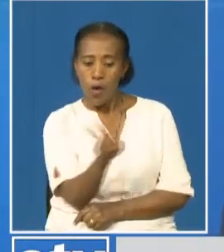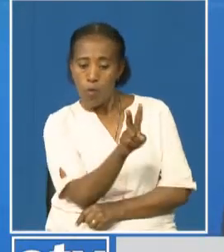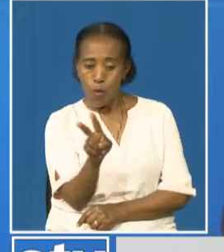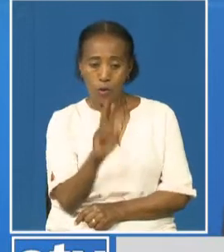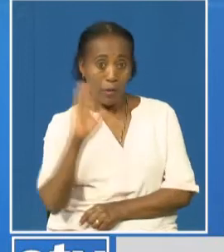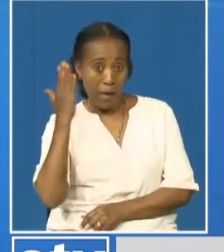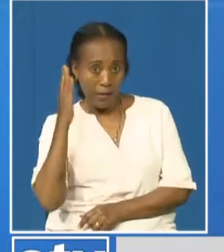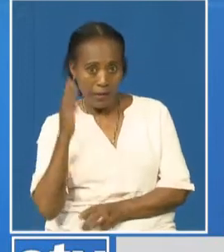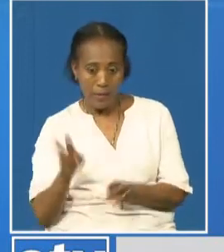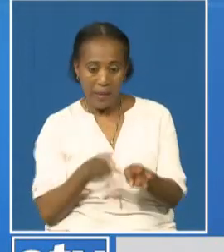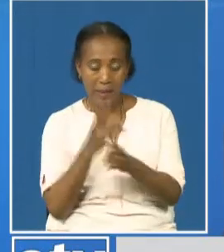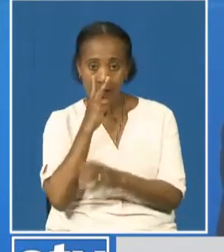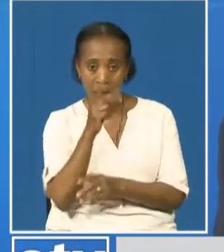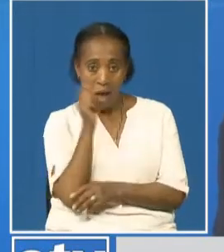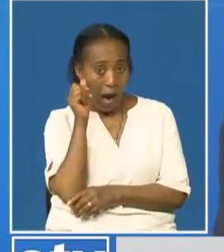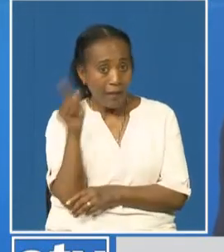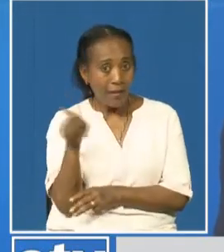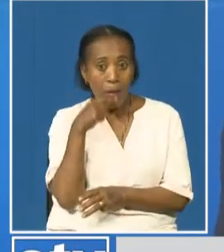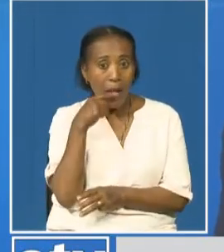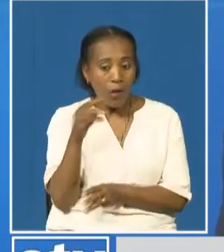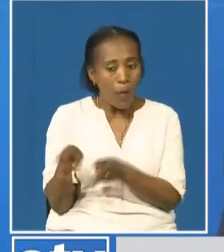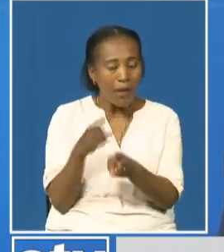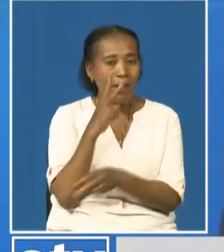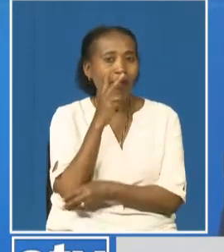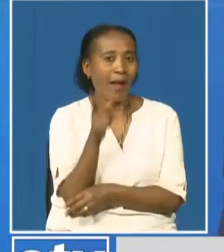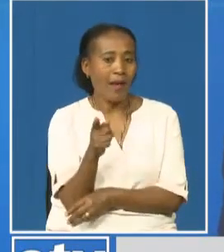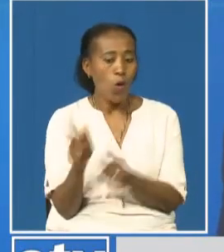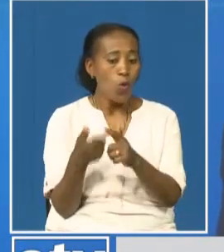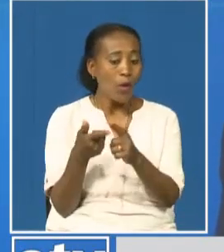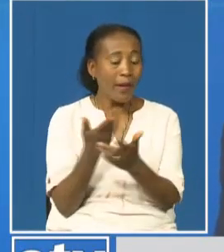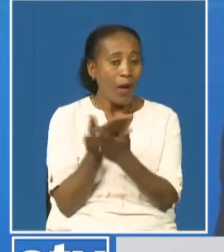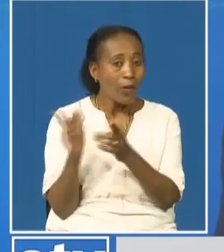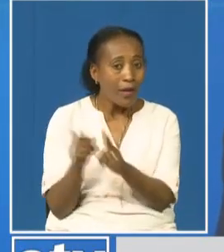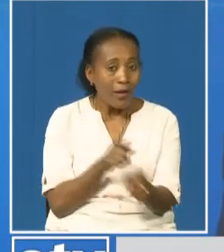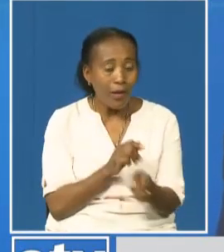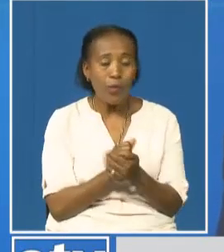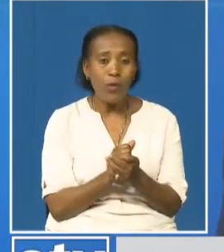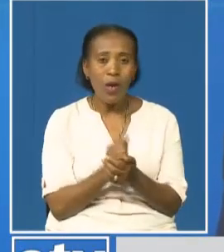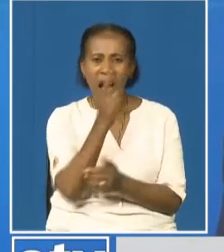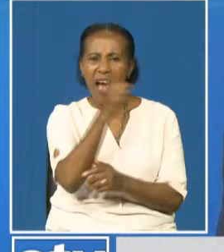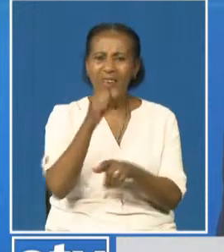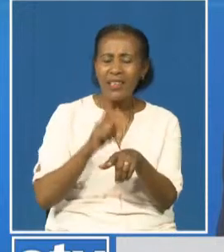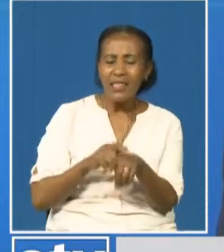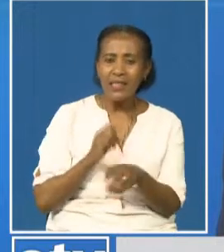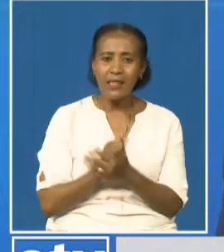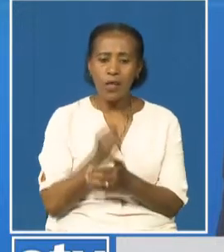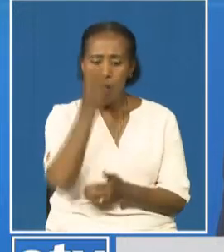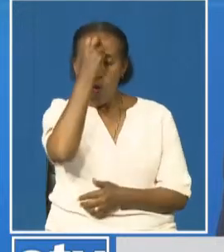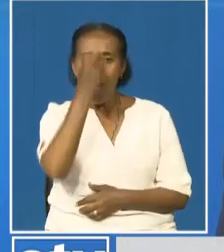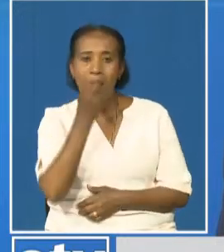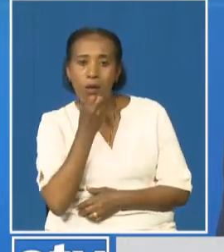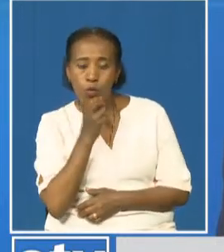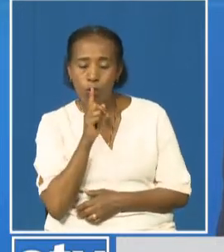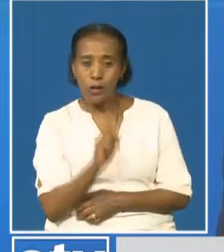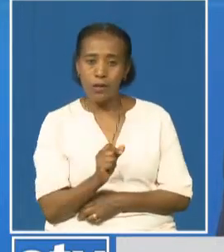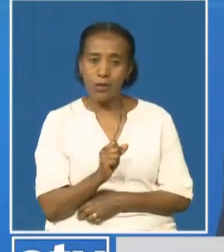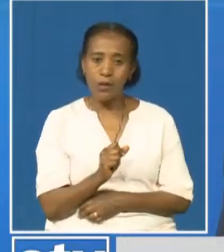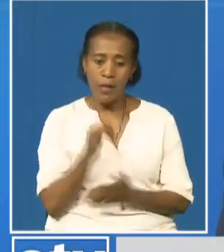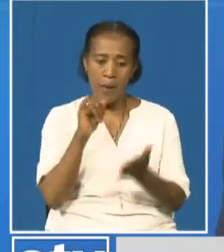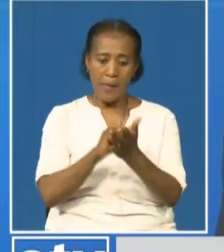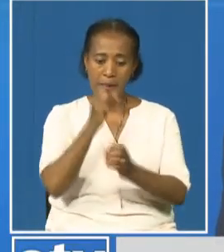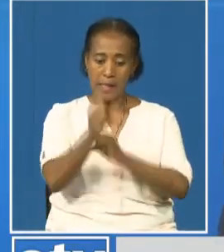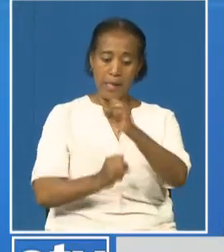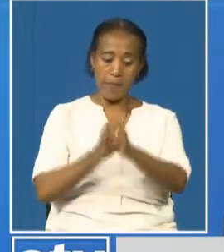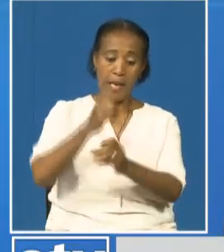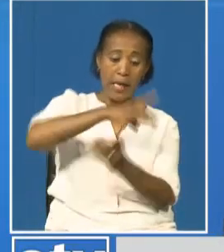በሁለቱም አይነት መንገድ ይታያል። አንደኛ አንተ ባልከው መንገድ ይታያል። ሁለተኛ ደግሞ አንዳንድ ጊዜ ወላጆች በዚህ